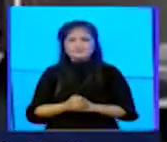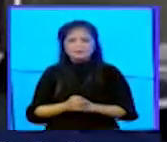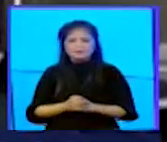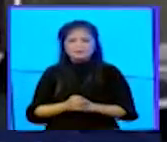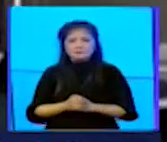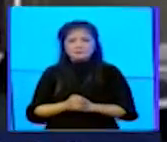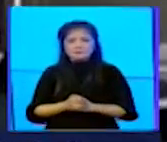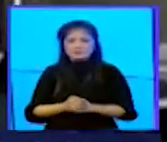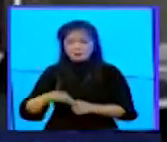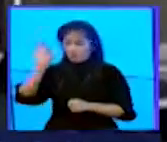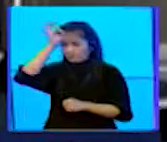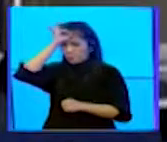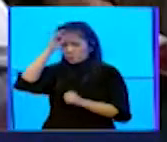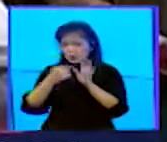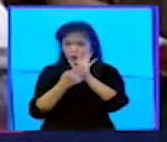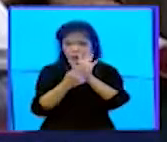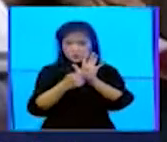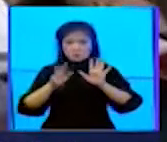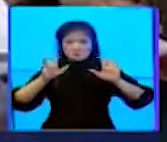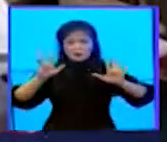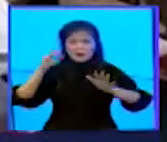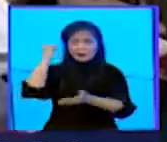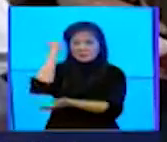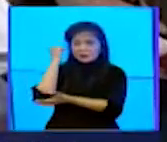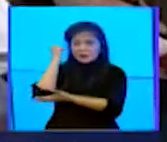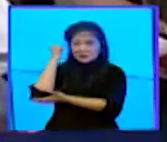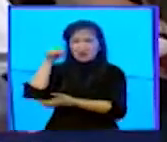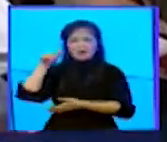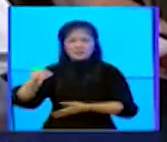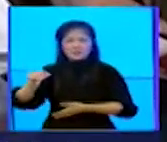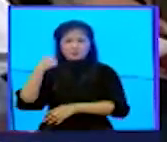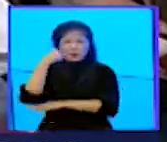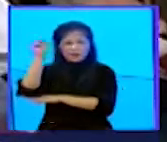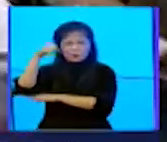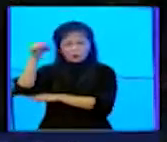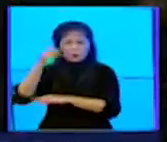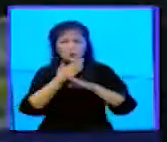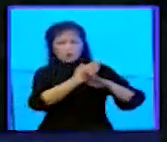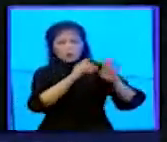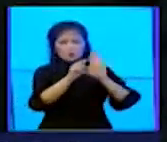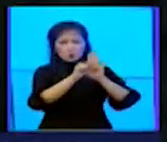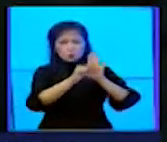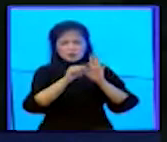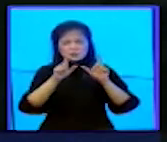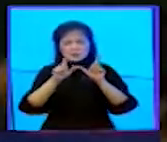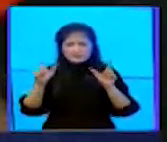Mabes Polri menunjukkan 9 tersangka penghasutan terkait demo menolak Undang-Undang Cipta Kerja yang berakhir ricuh 8 Oktober lalu.